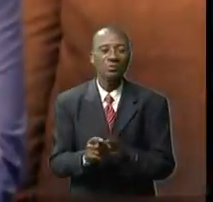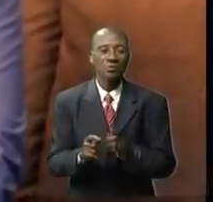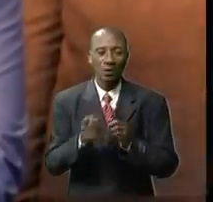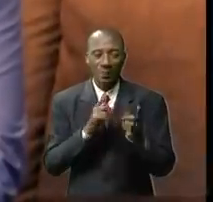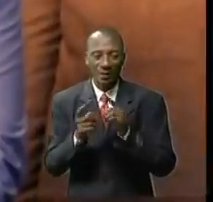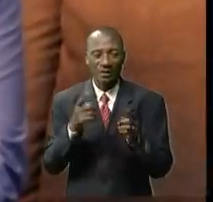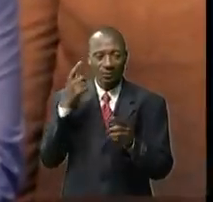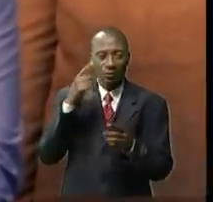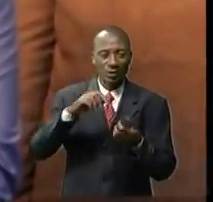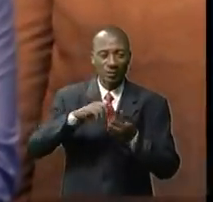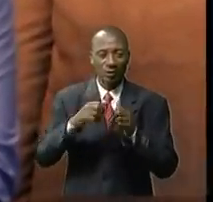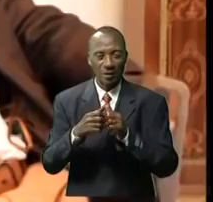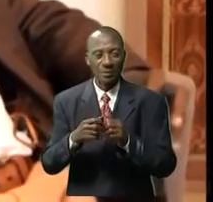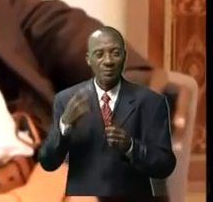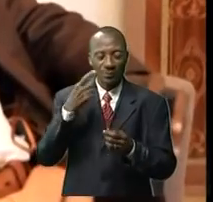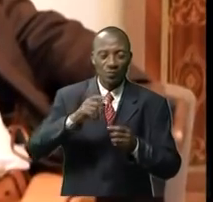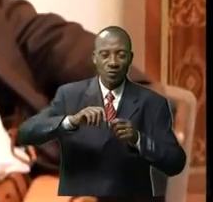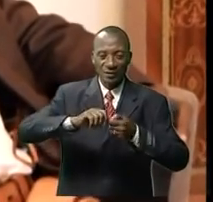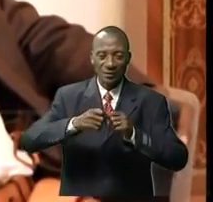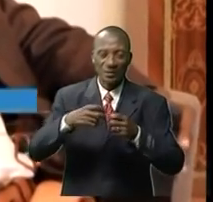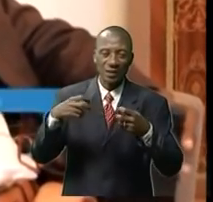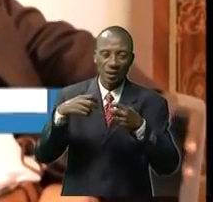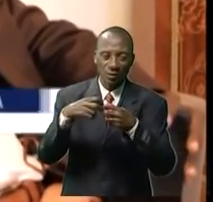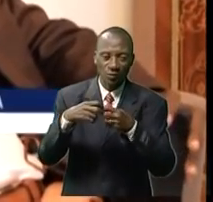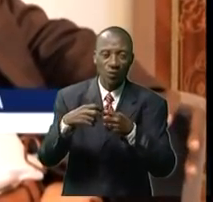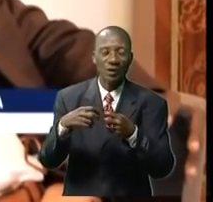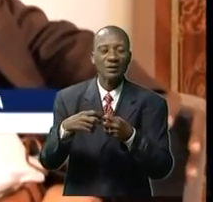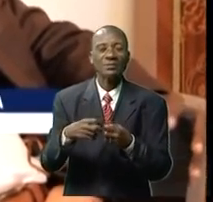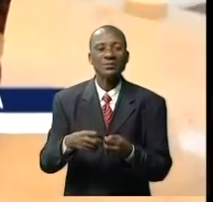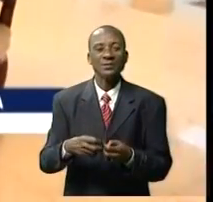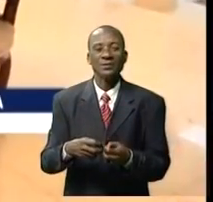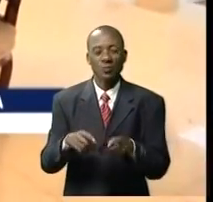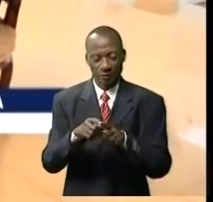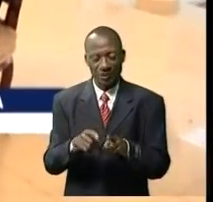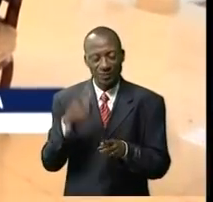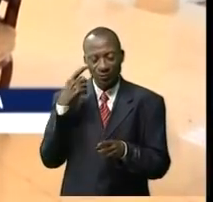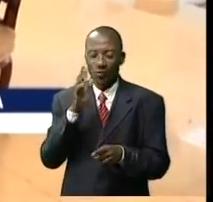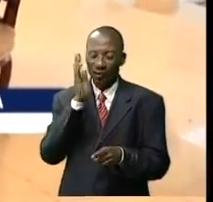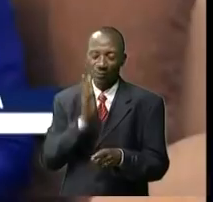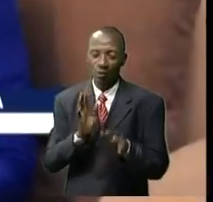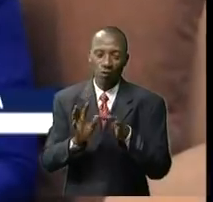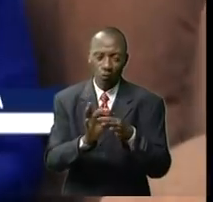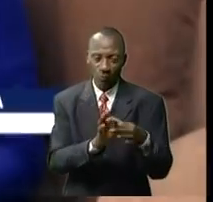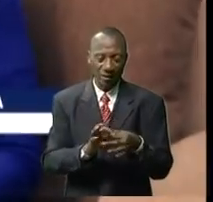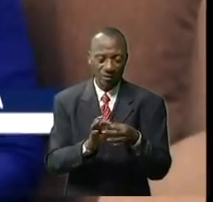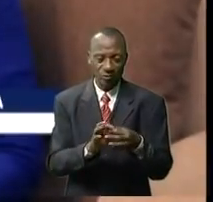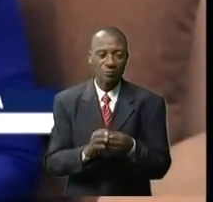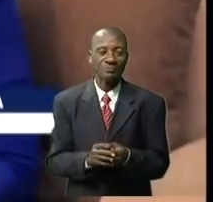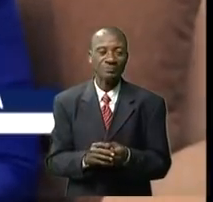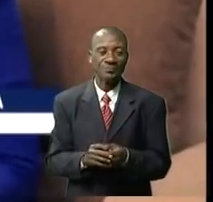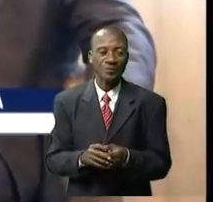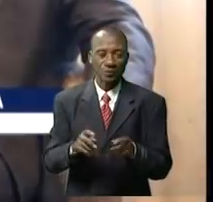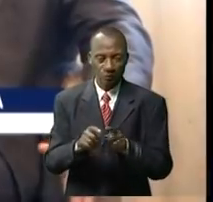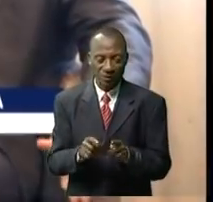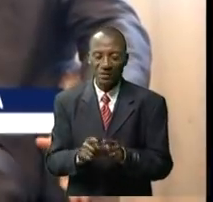question, les a aussi encouragés pour l'aboutissement heureux de cette coopération. Dans son agenda, elle compte échanger avec le ministre